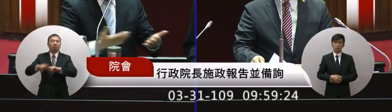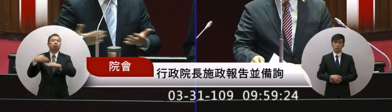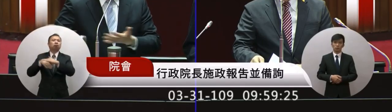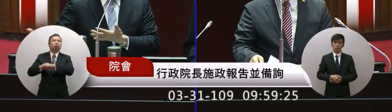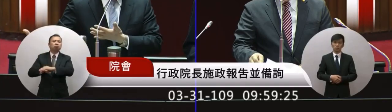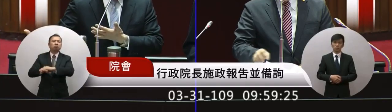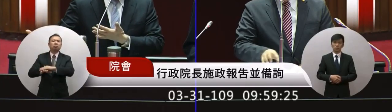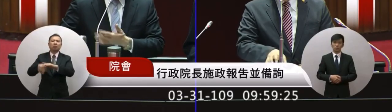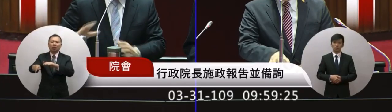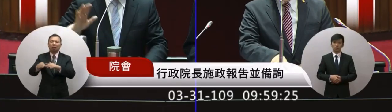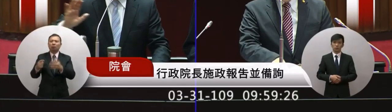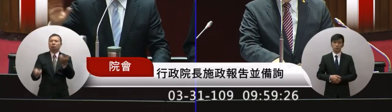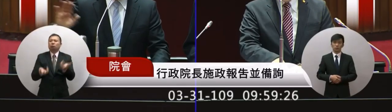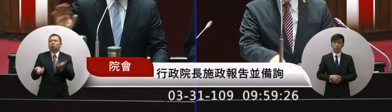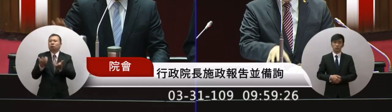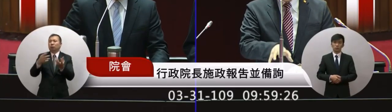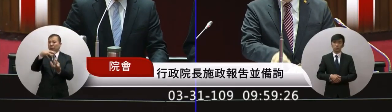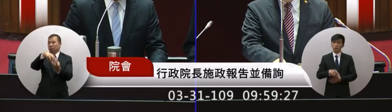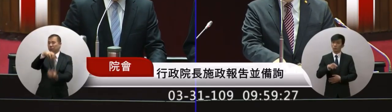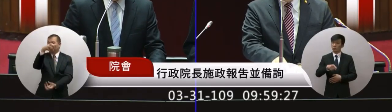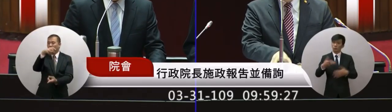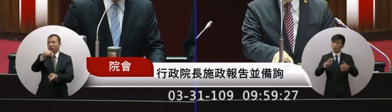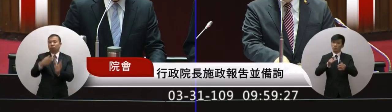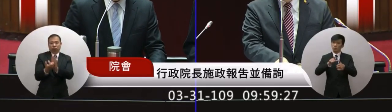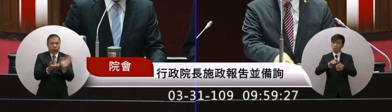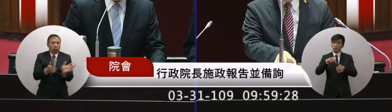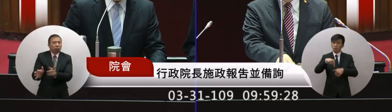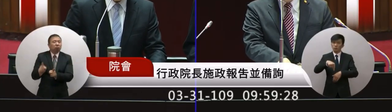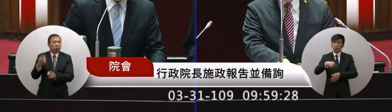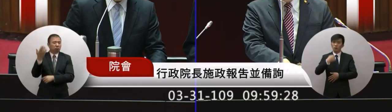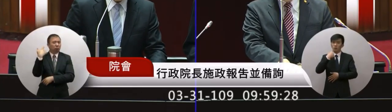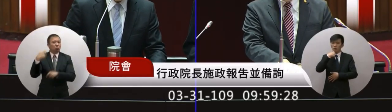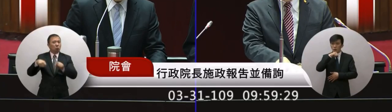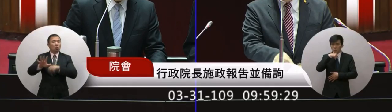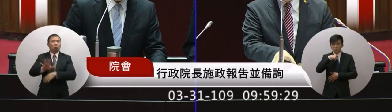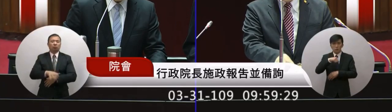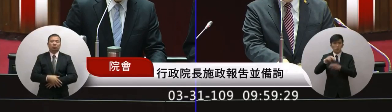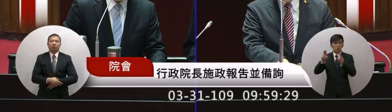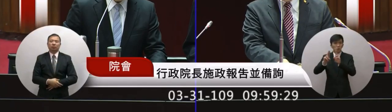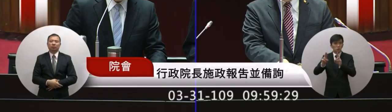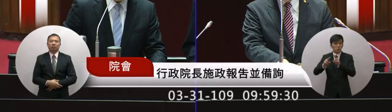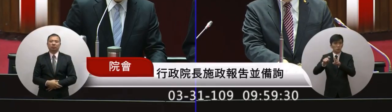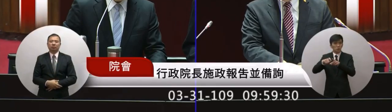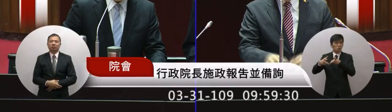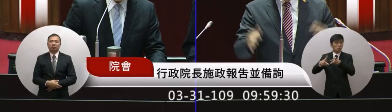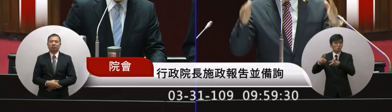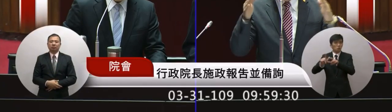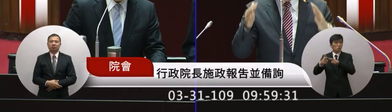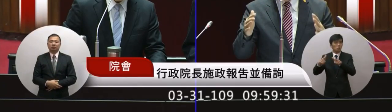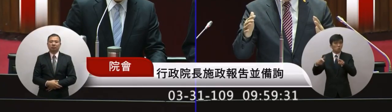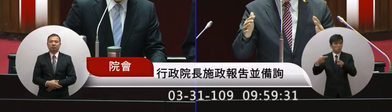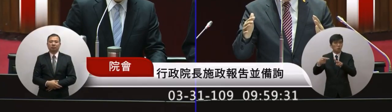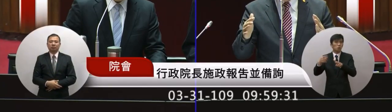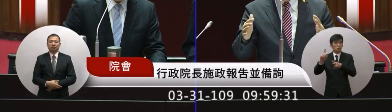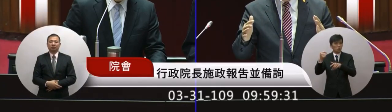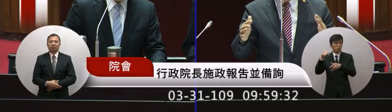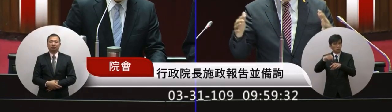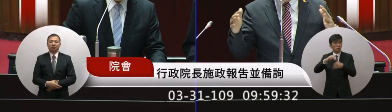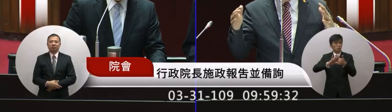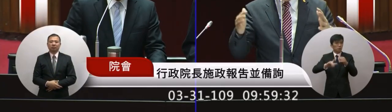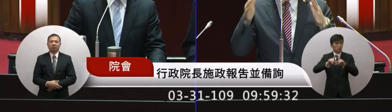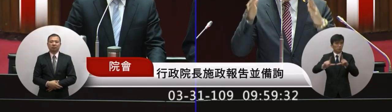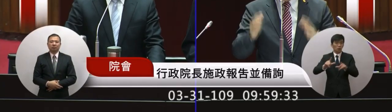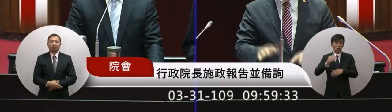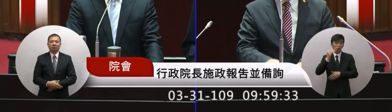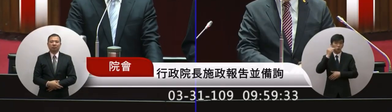对燃料棒的处理， 所以这个问题就是在台湾能源政策当中的一个很大的一个歧义。那公投就是一个凝聚